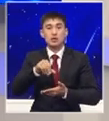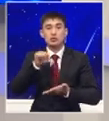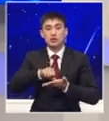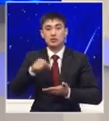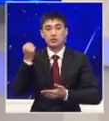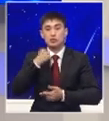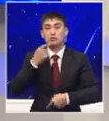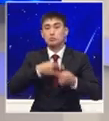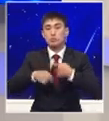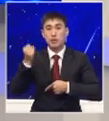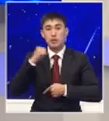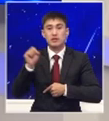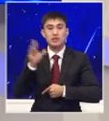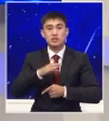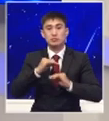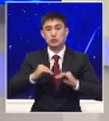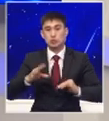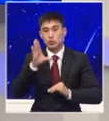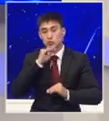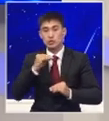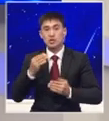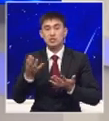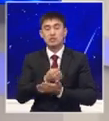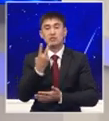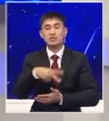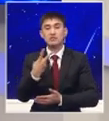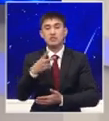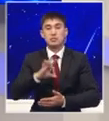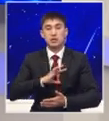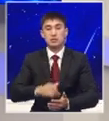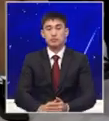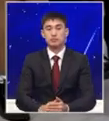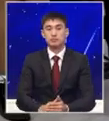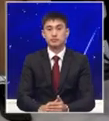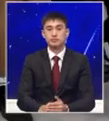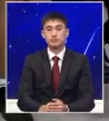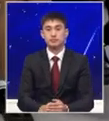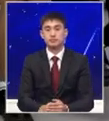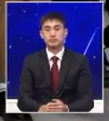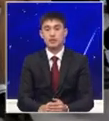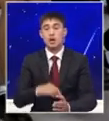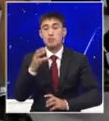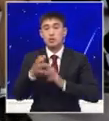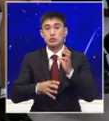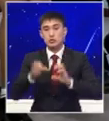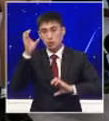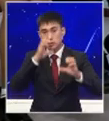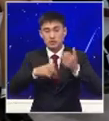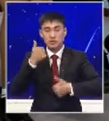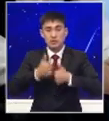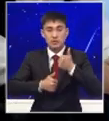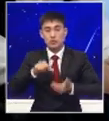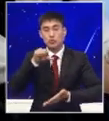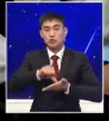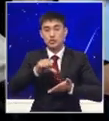вернулись с победой. Всего нашим школьникам удалось получить 22 медали. В международном образовательном соревновании